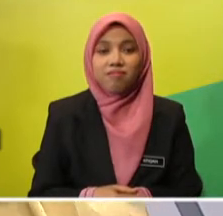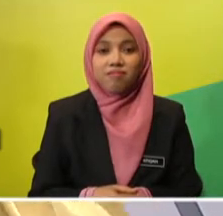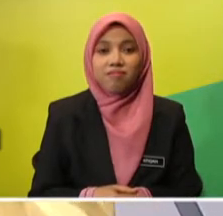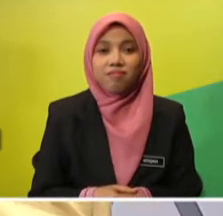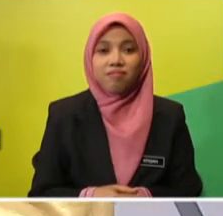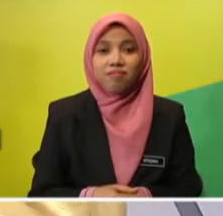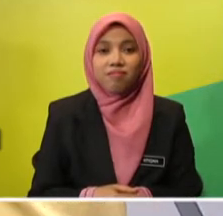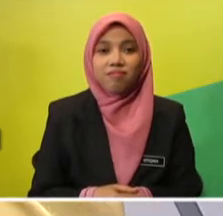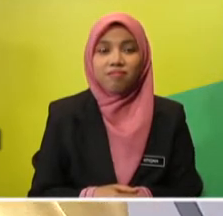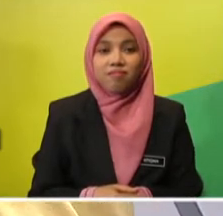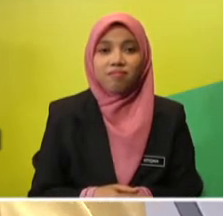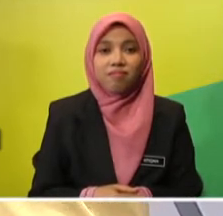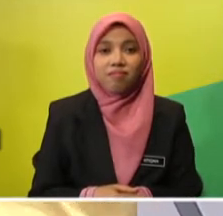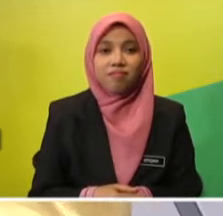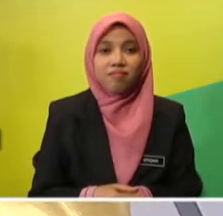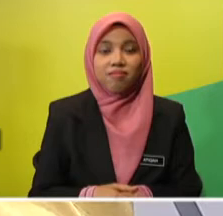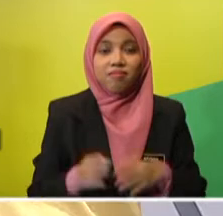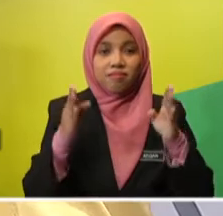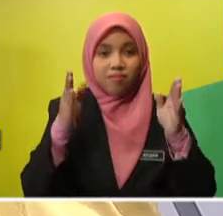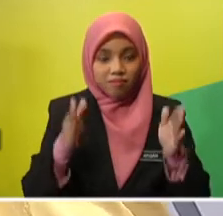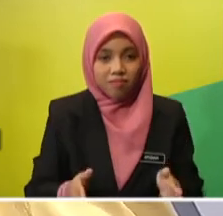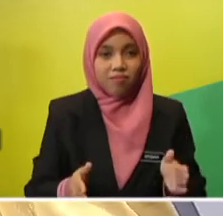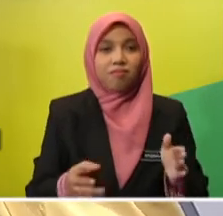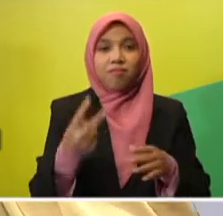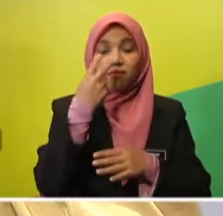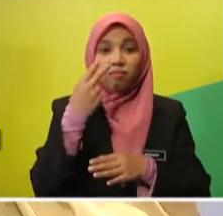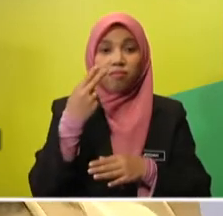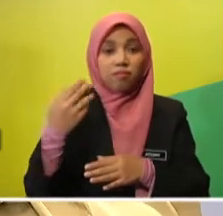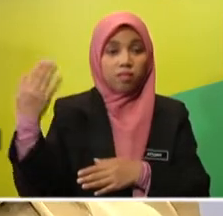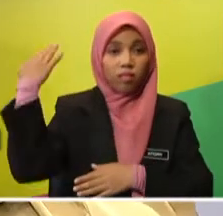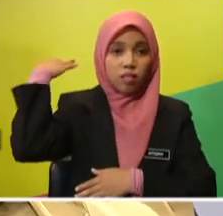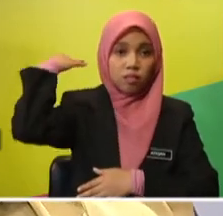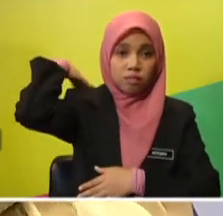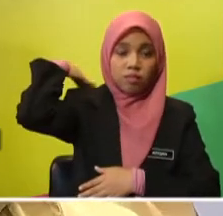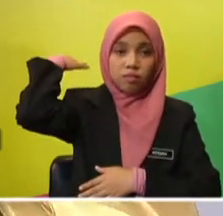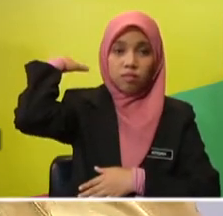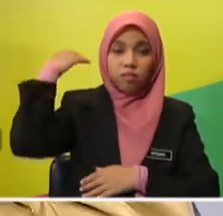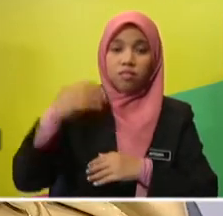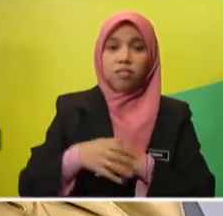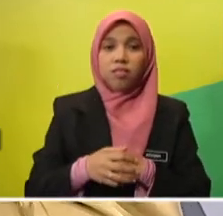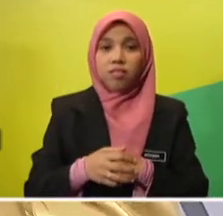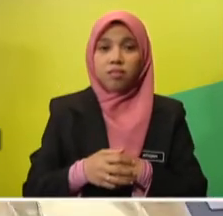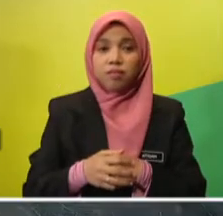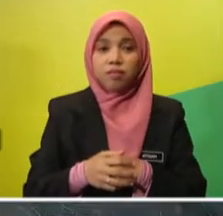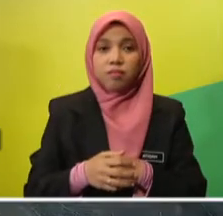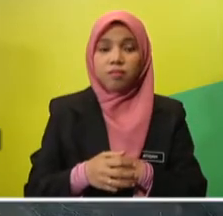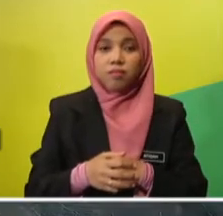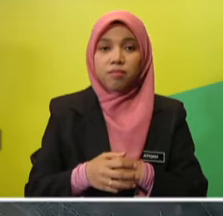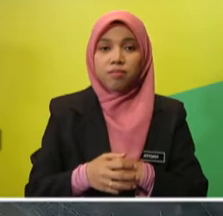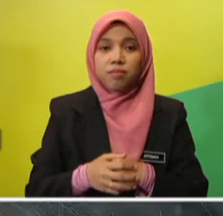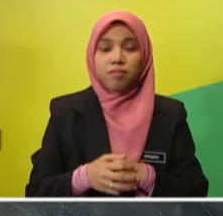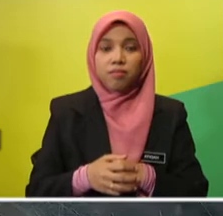di belakang. Jadi saya akan sentuh bahu atau lengan atau belakang tangan. Ya, betul, klien.